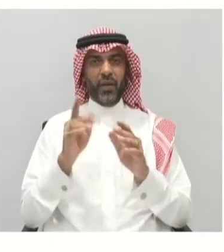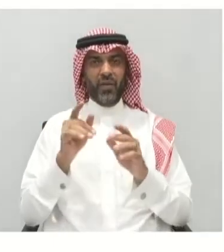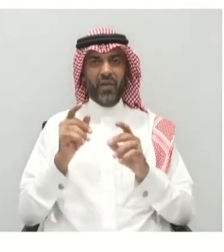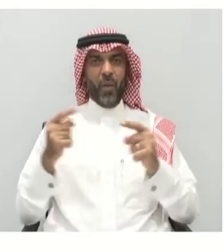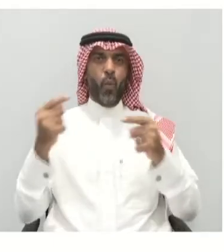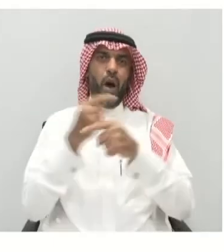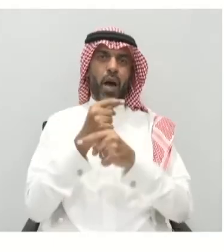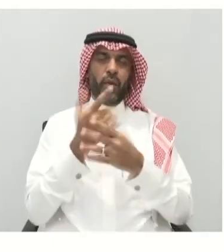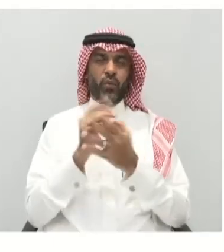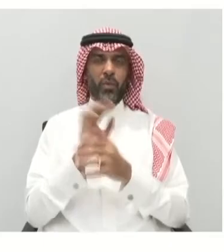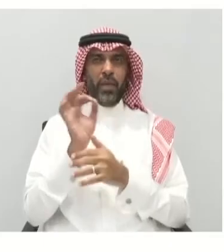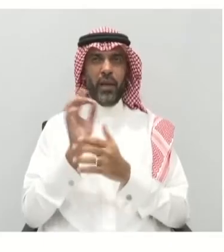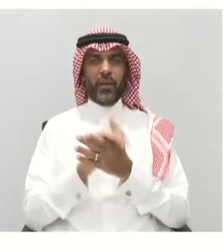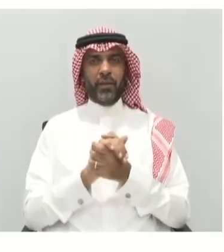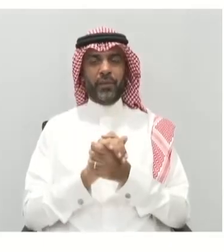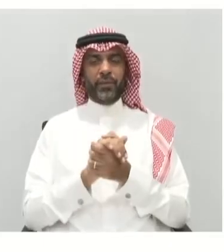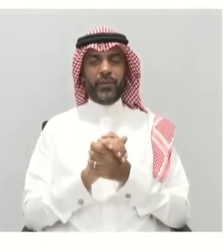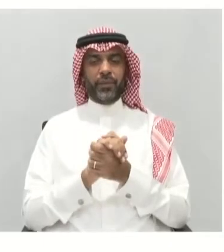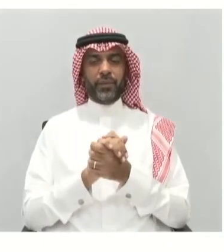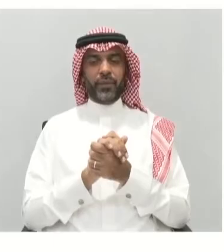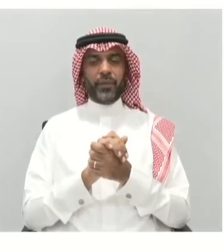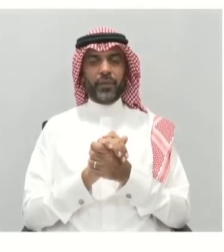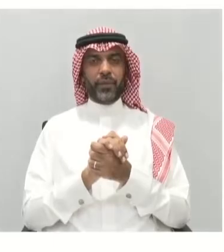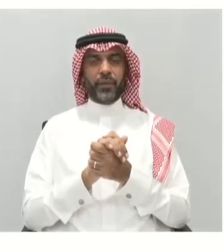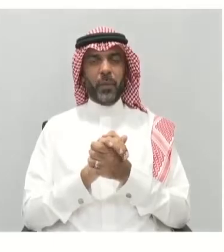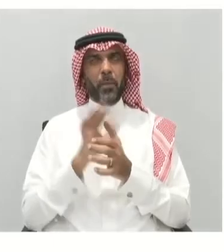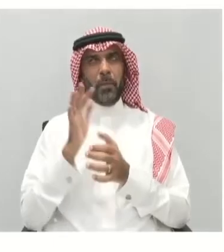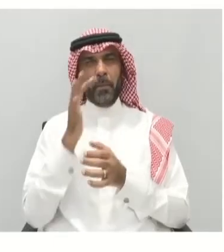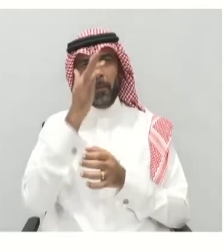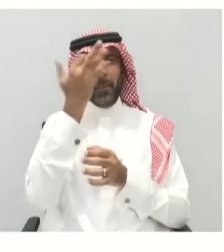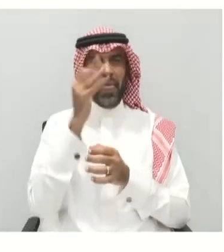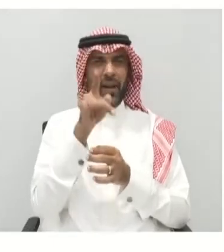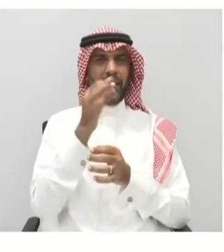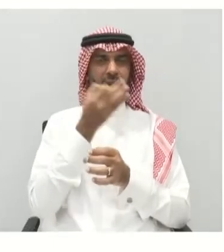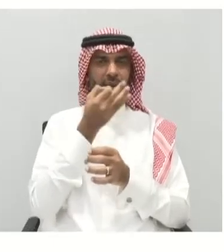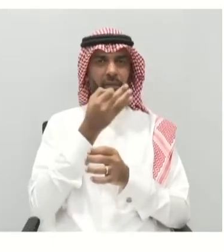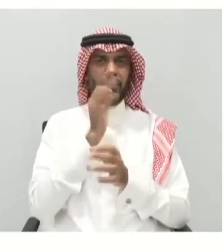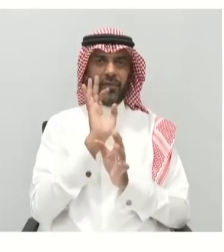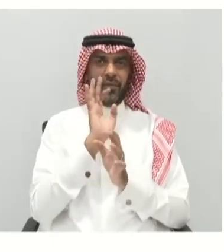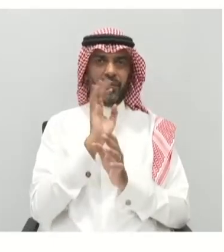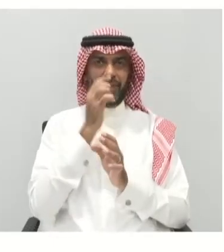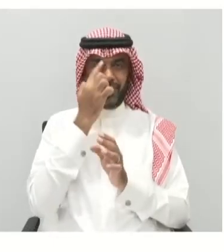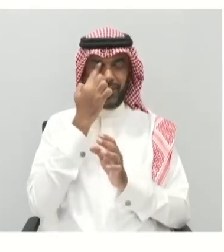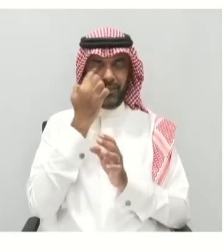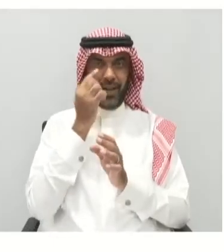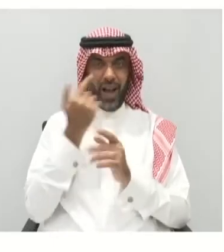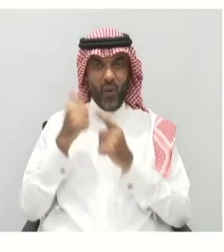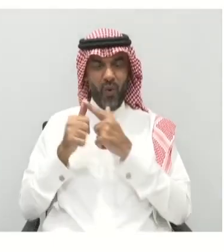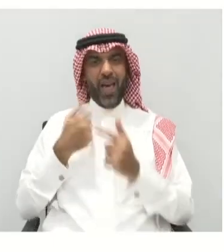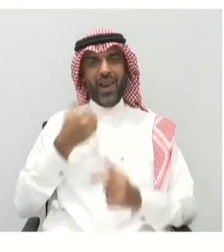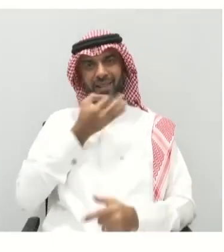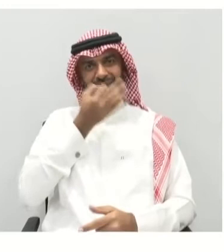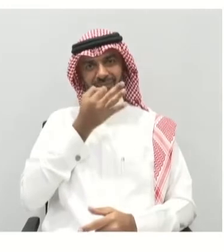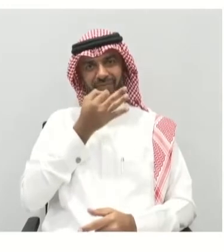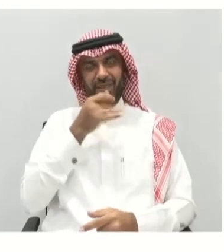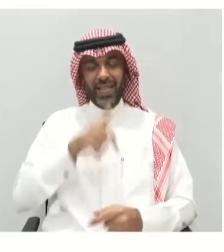كمثال طبعا تقول انت الان انت في موقف المعارض تقول انت